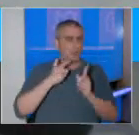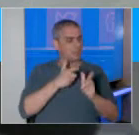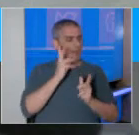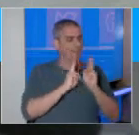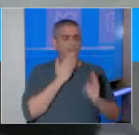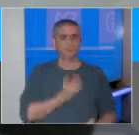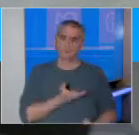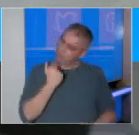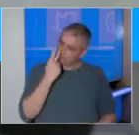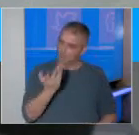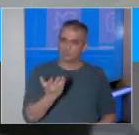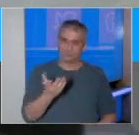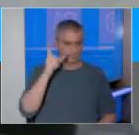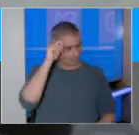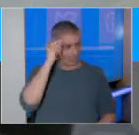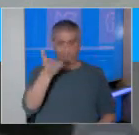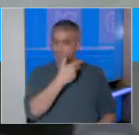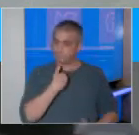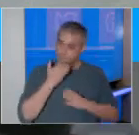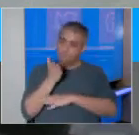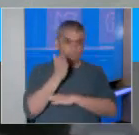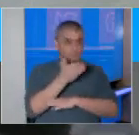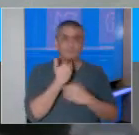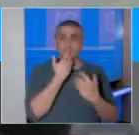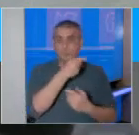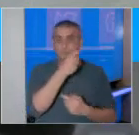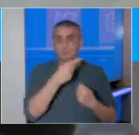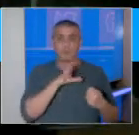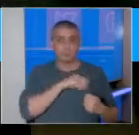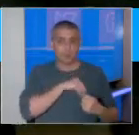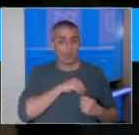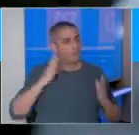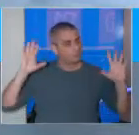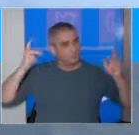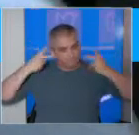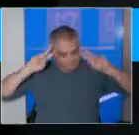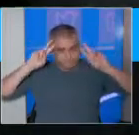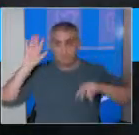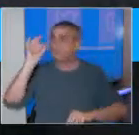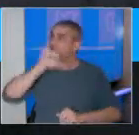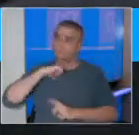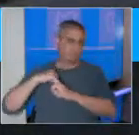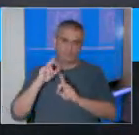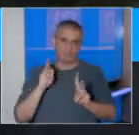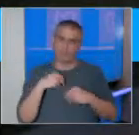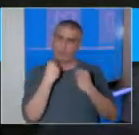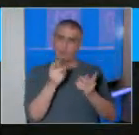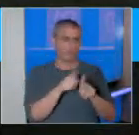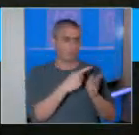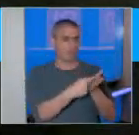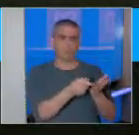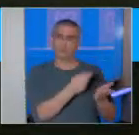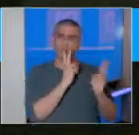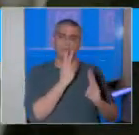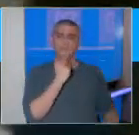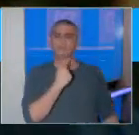יצרן ישראלי? בוא תרד לדרום תל אביב, נעבור יצרן יצרן, תסביר לו שאתה מוכן להתאבד על יצרן סיני, ולא מסוגל לתת לי אותו פטור.